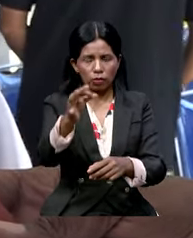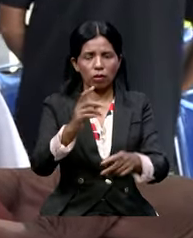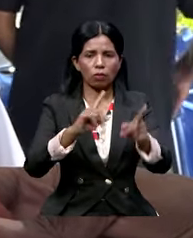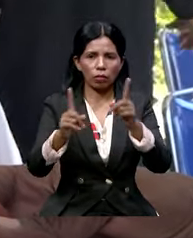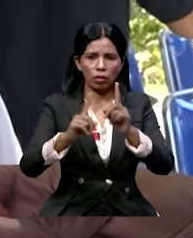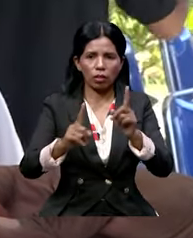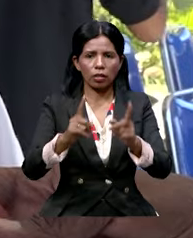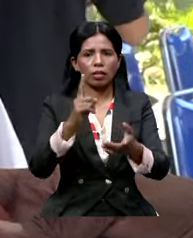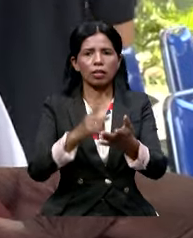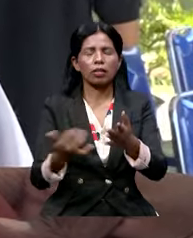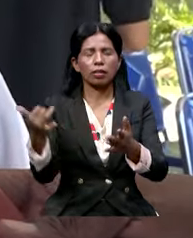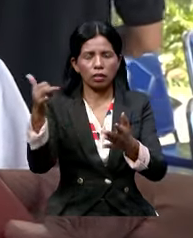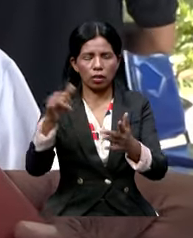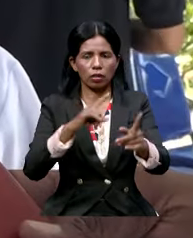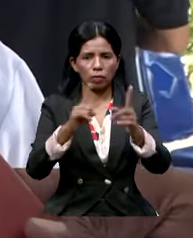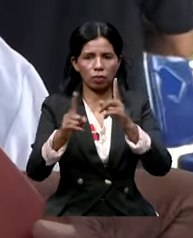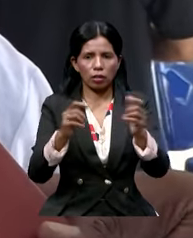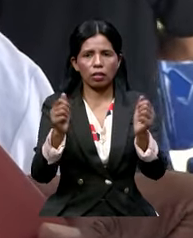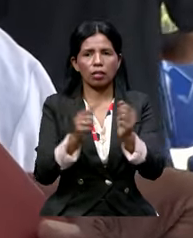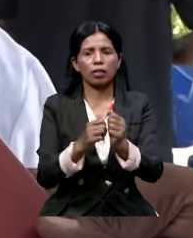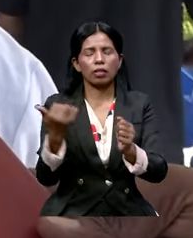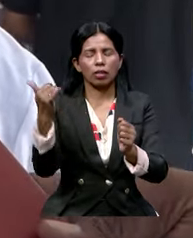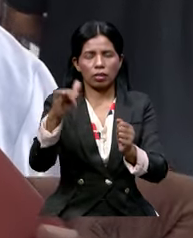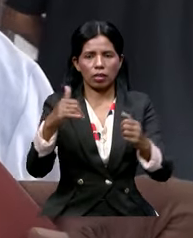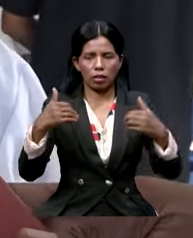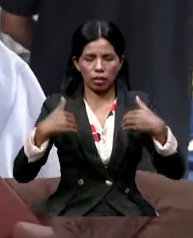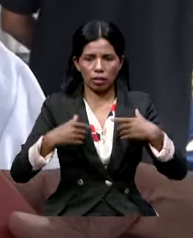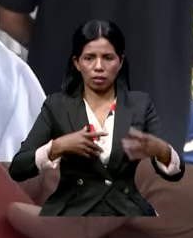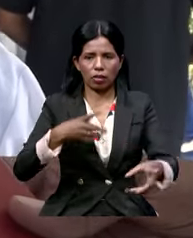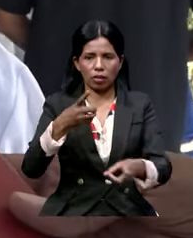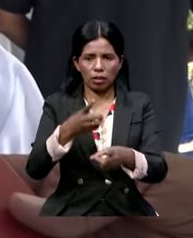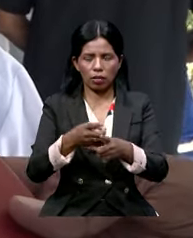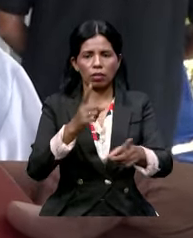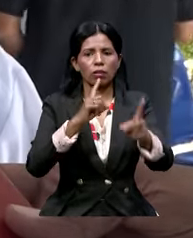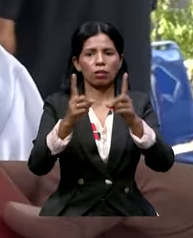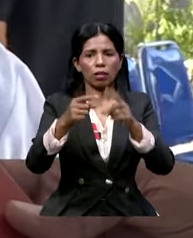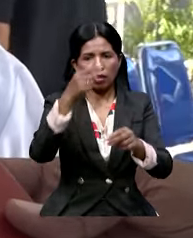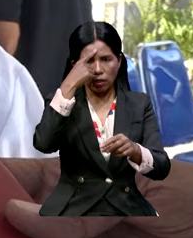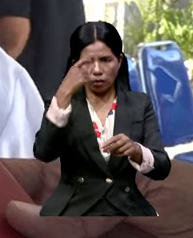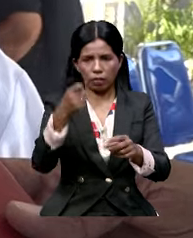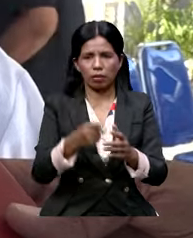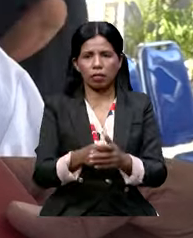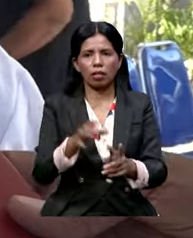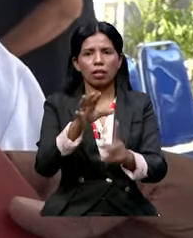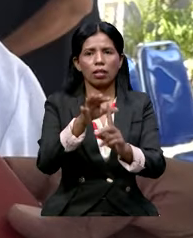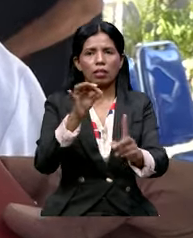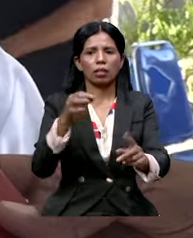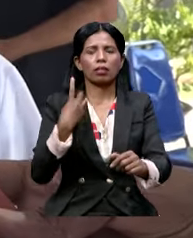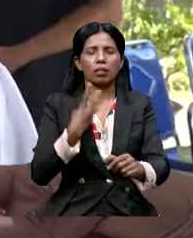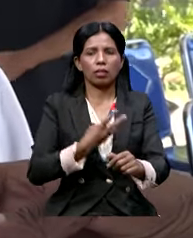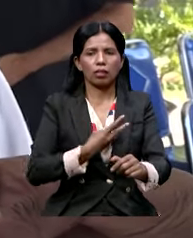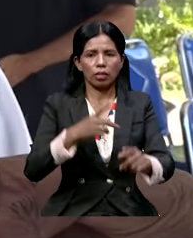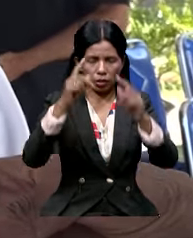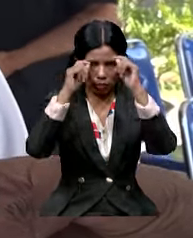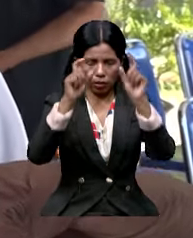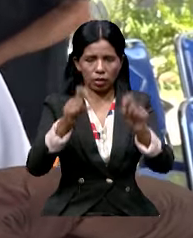rumah, sira atukole buat rumah, sira iha direitu toma katukolea. Tamane maka elisau itania, timuruan tenggapu